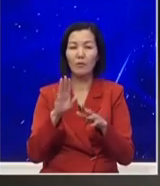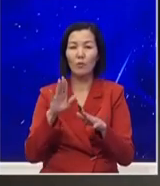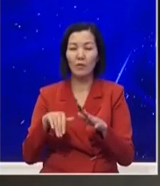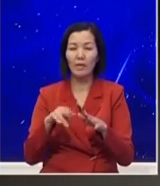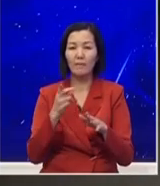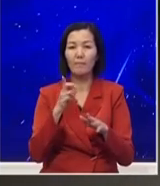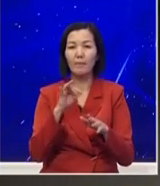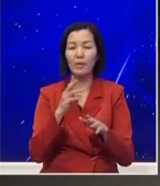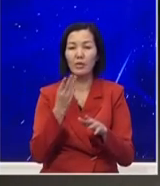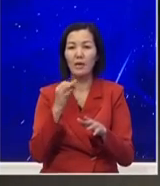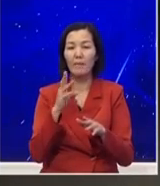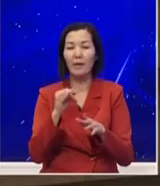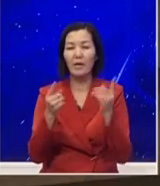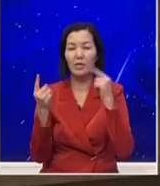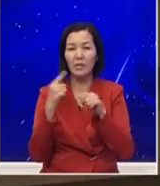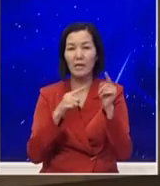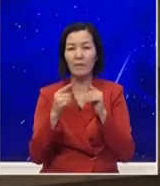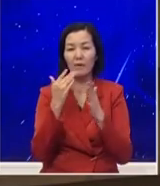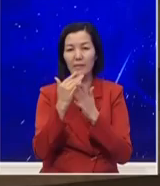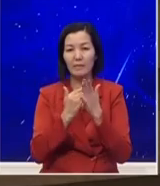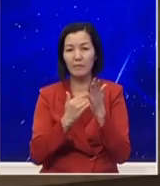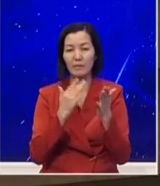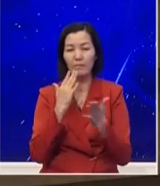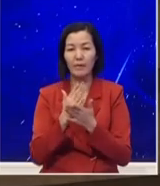бір шама әдеби шығарма бар. Сонан кейін